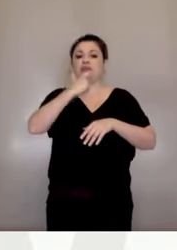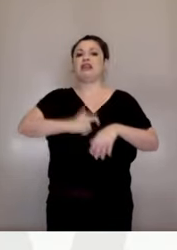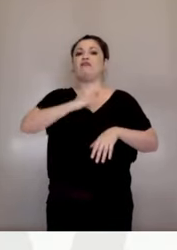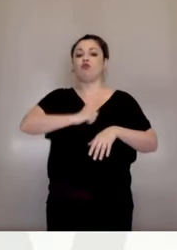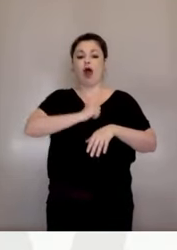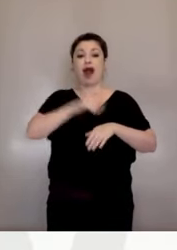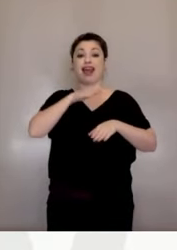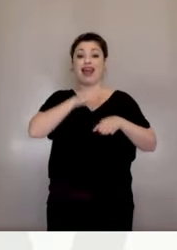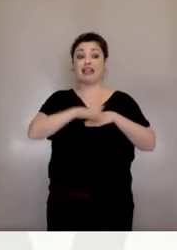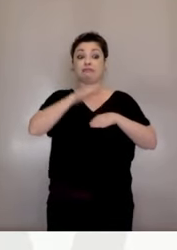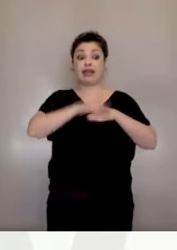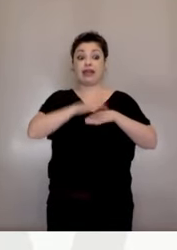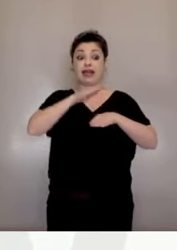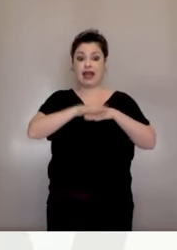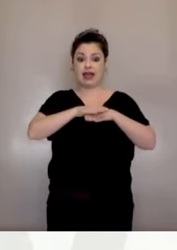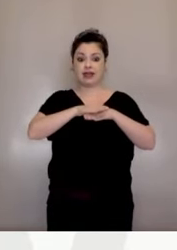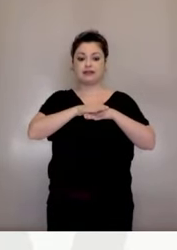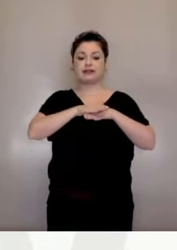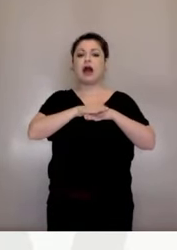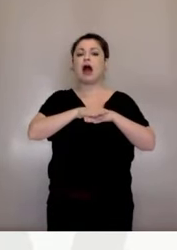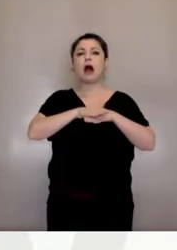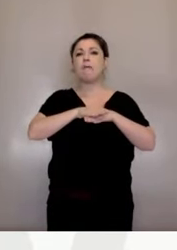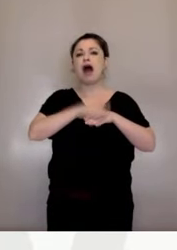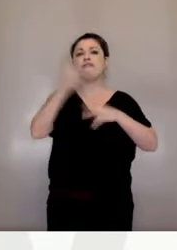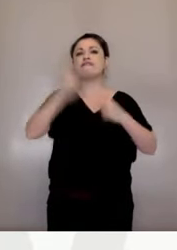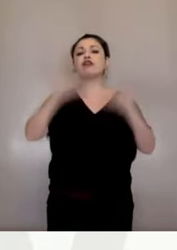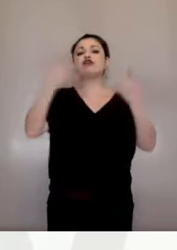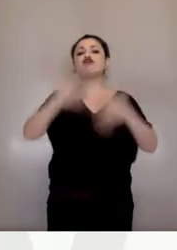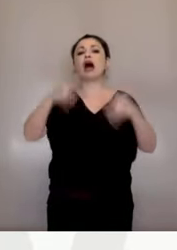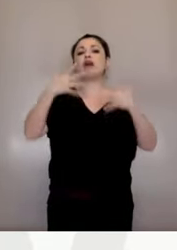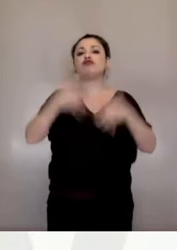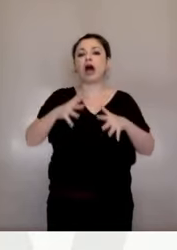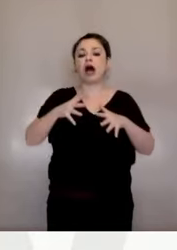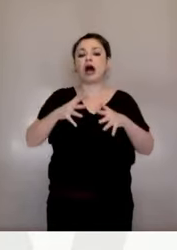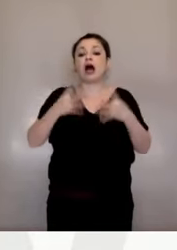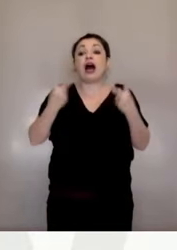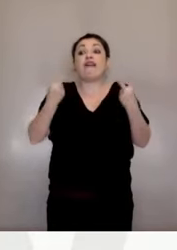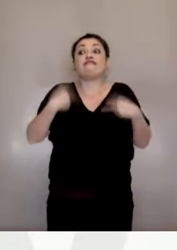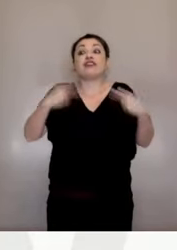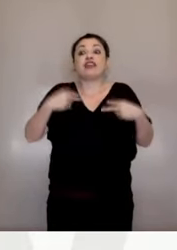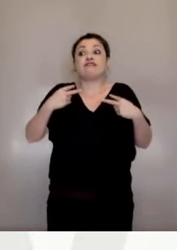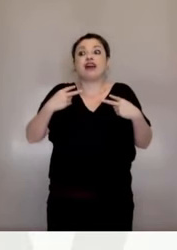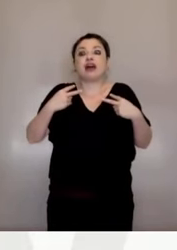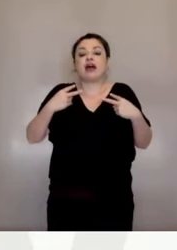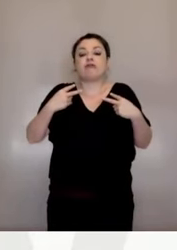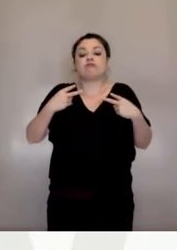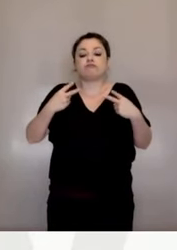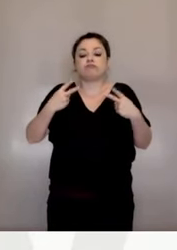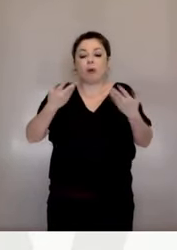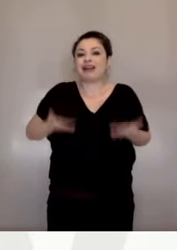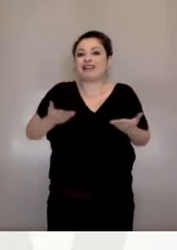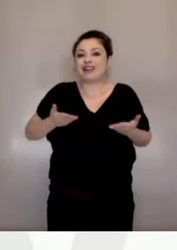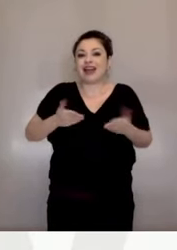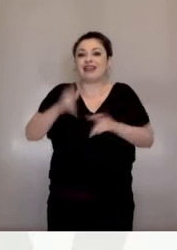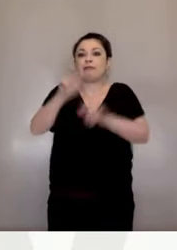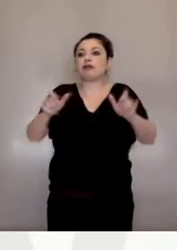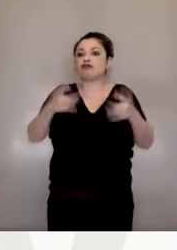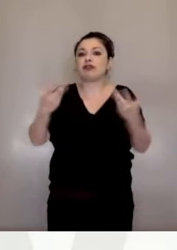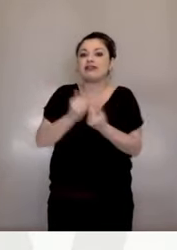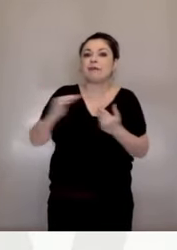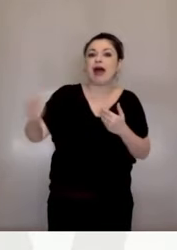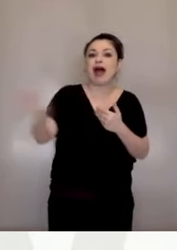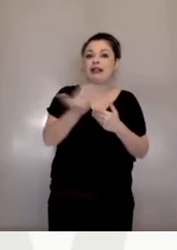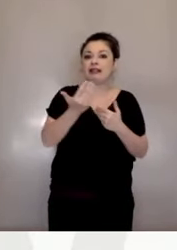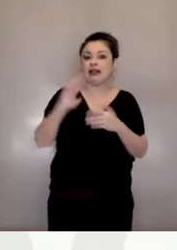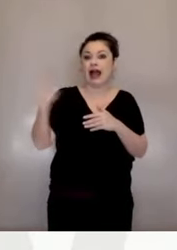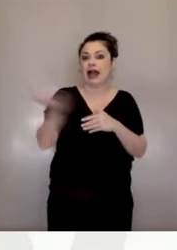appartengono di fatto alla condizione di coesistenza originaria in cui l'essere vive si trova a vivere. A differenza di quanto si